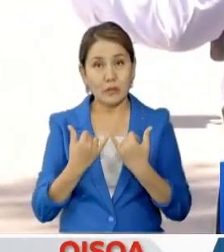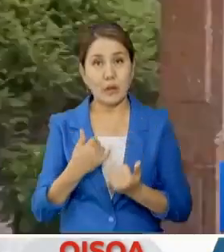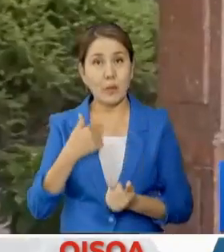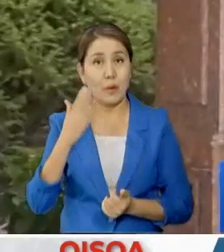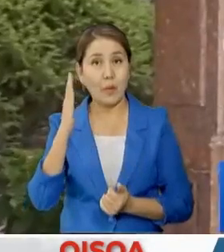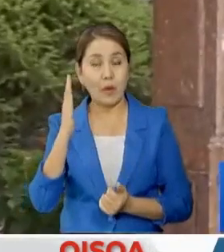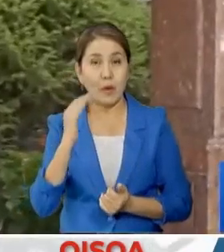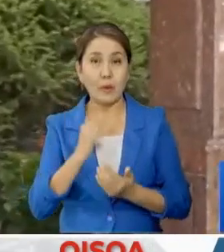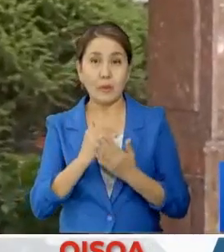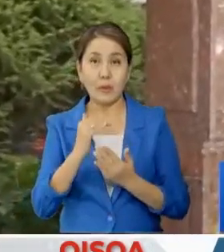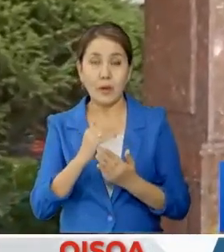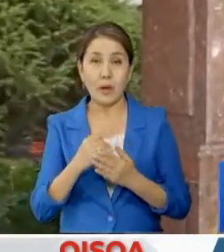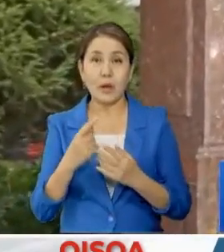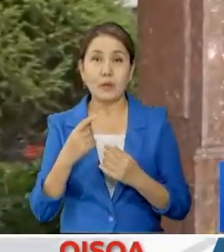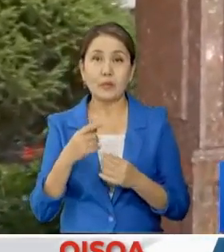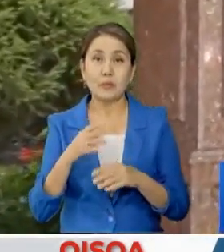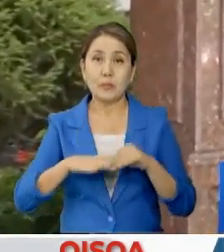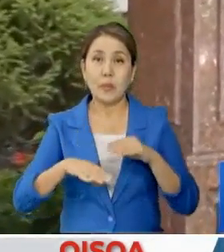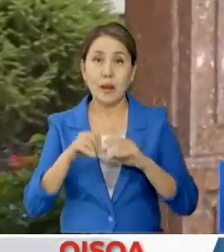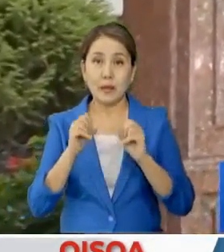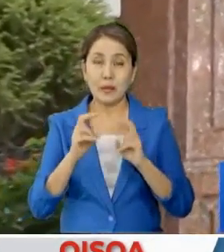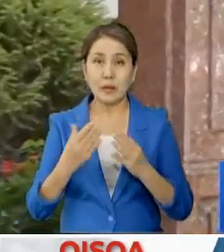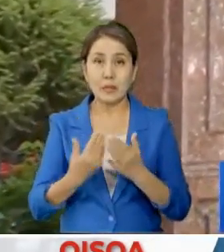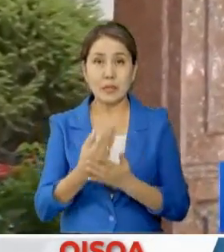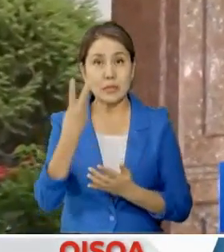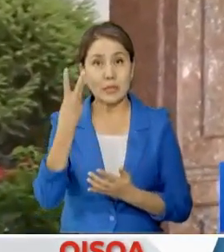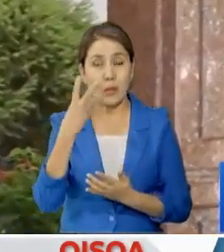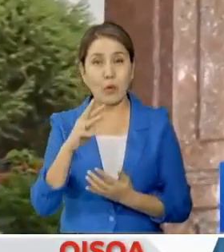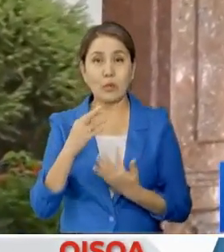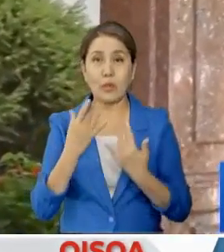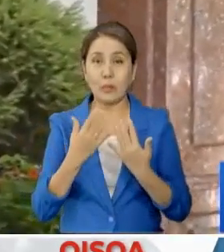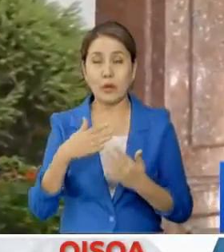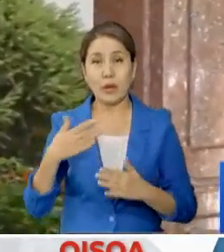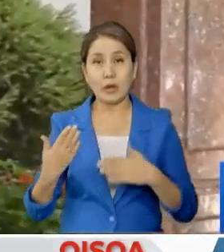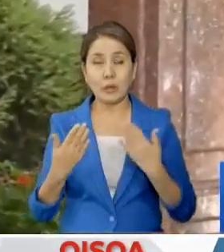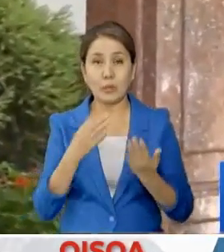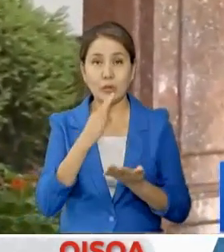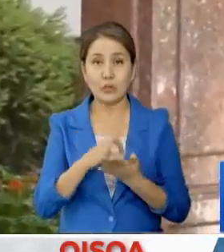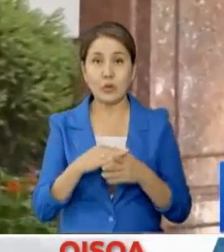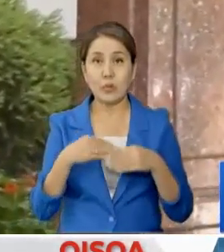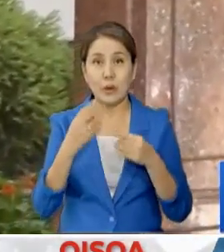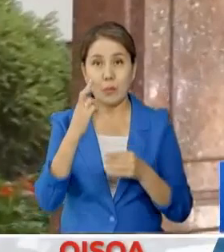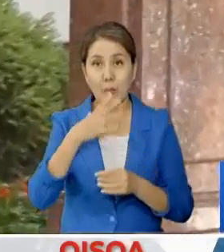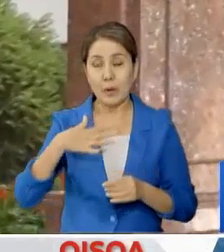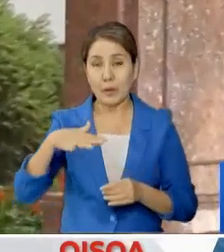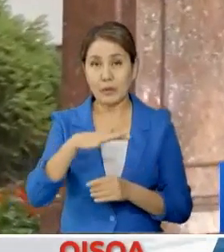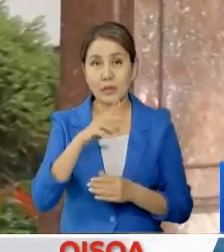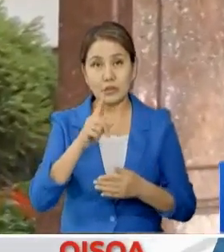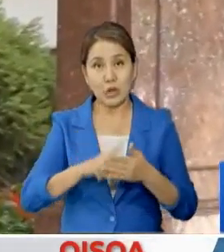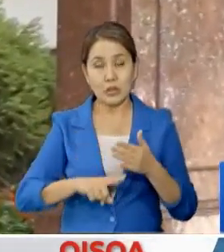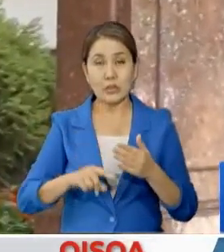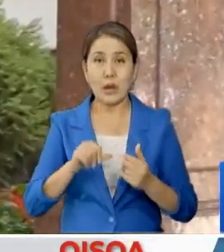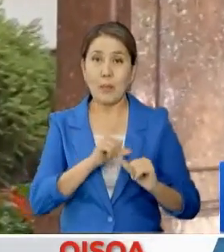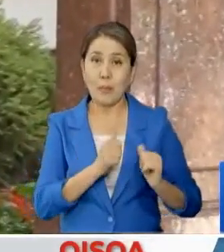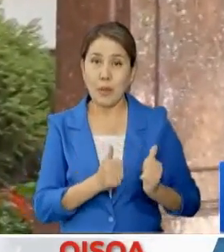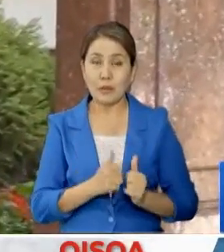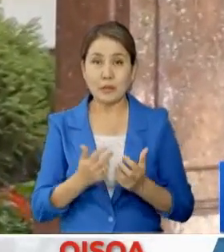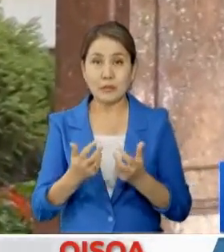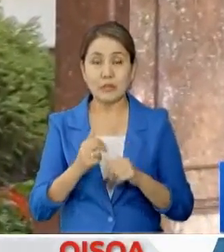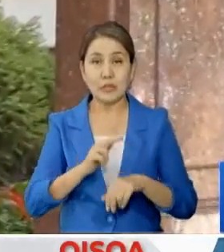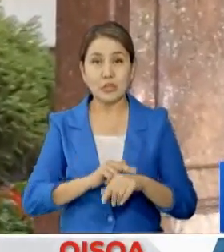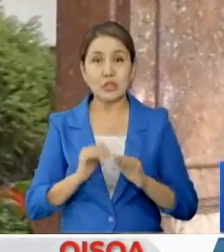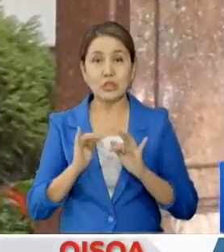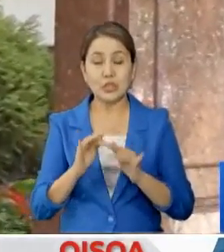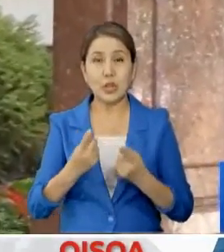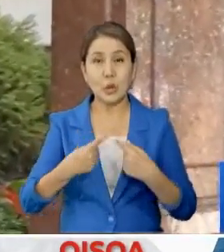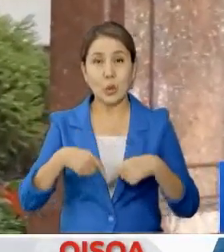oliy maqsadim yetuk malakali, zamon talablariga har tomonlama javob beradigan, mamlakatimizning ishonchi va mehrini qozongan ichki ishlar